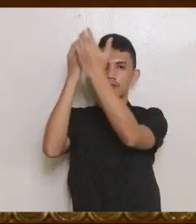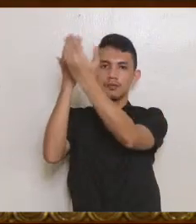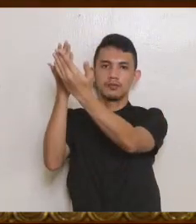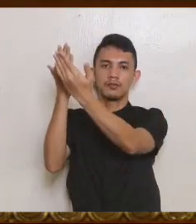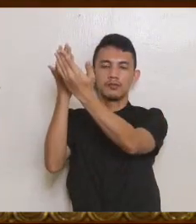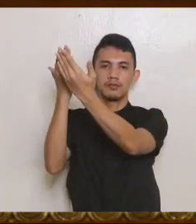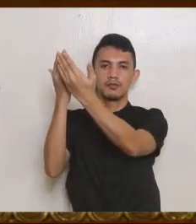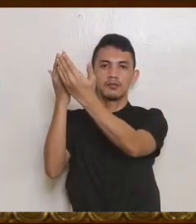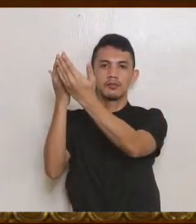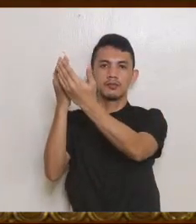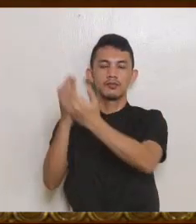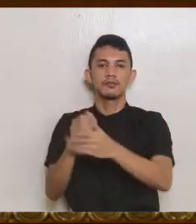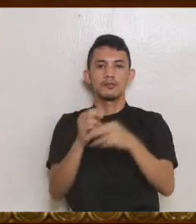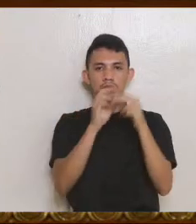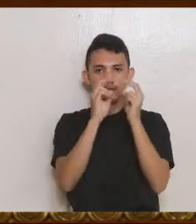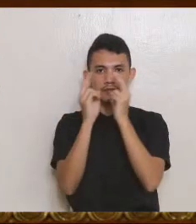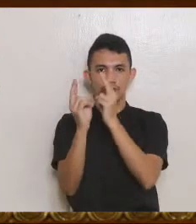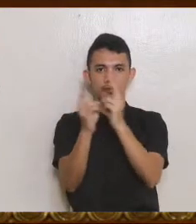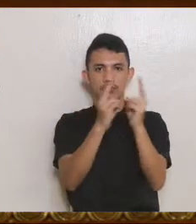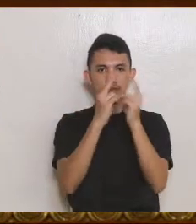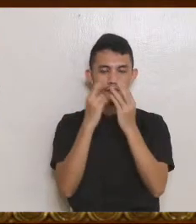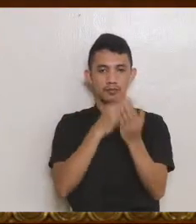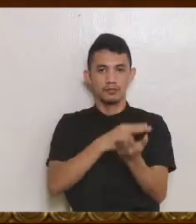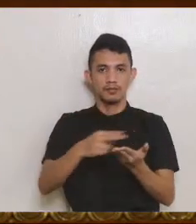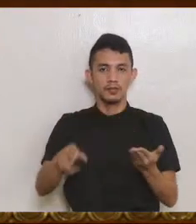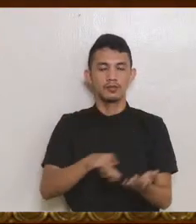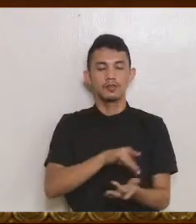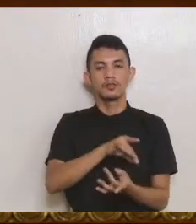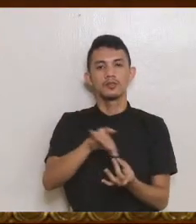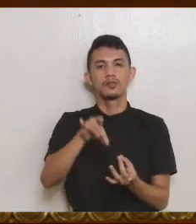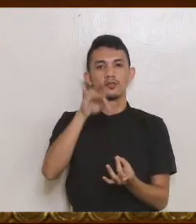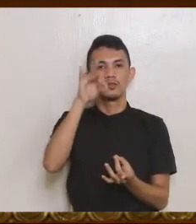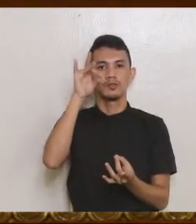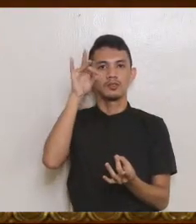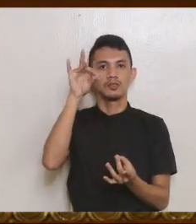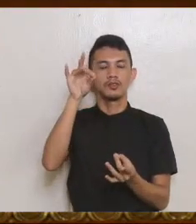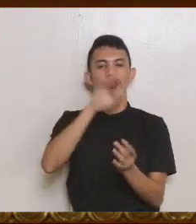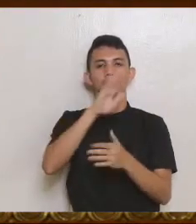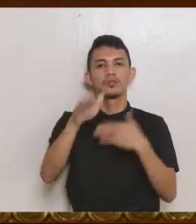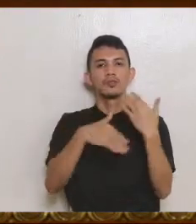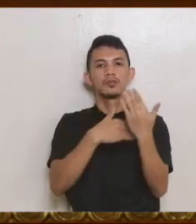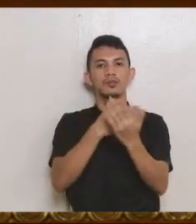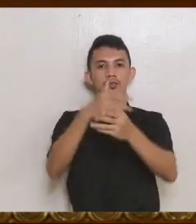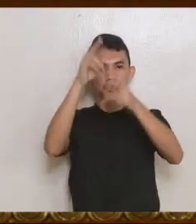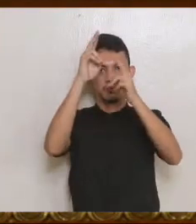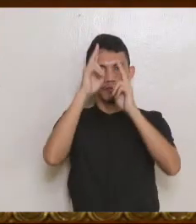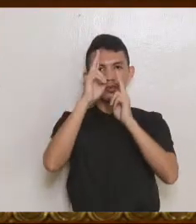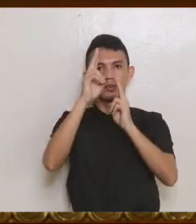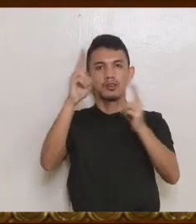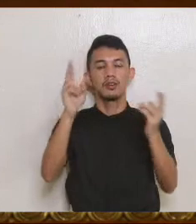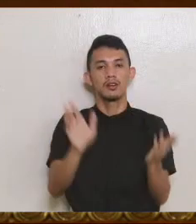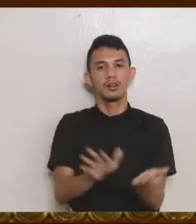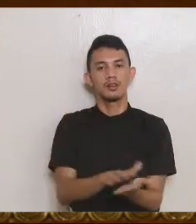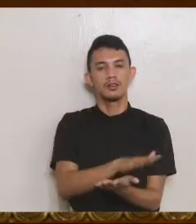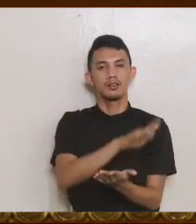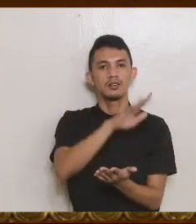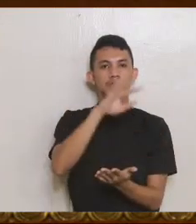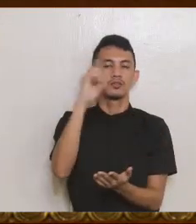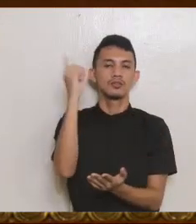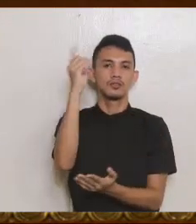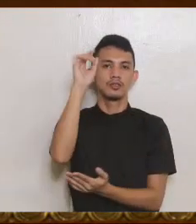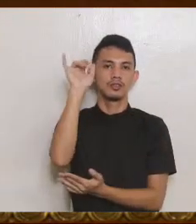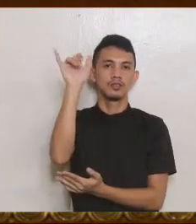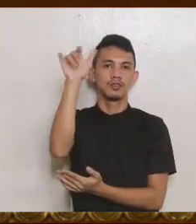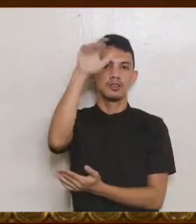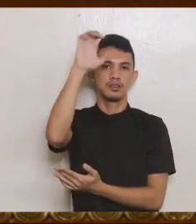Amahan, diha sa kayo usa sa Espiritu Santo, tanang dungog ug himaya